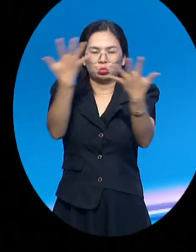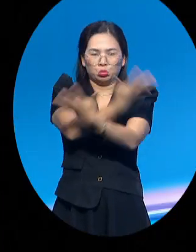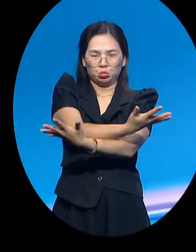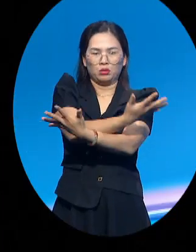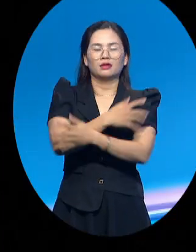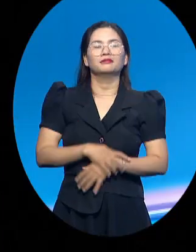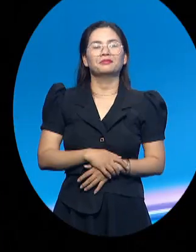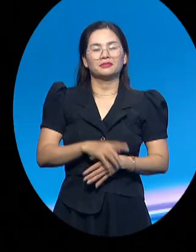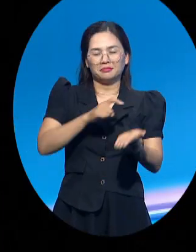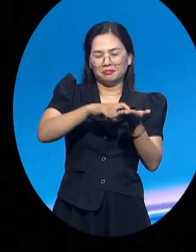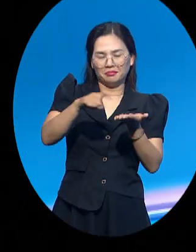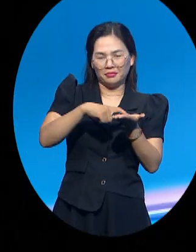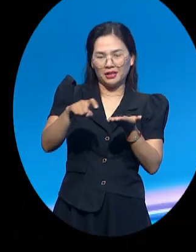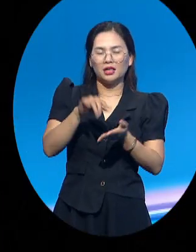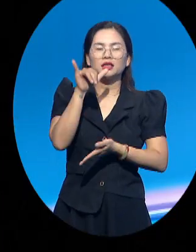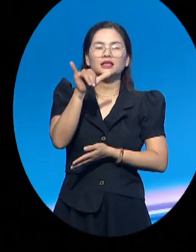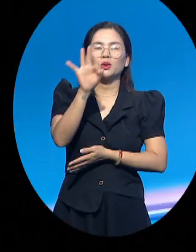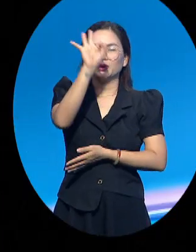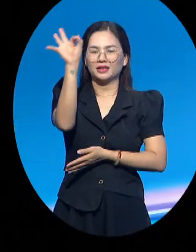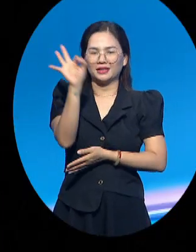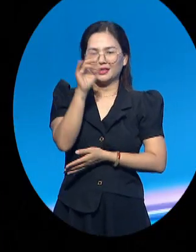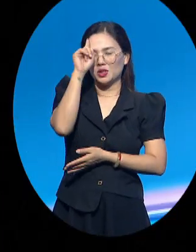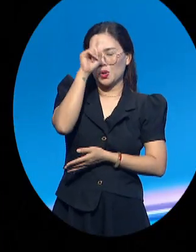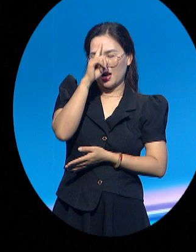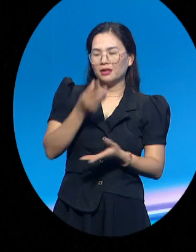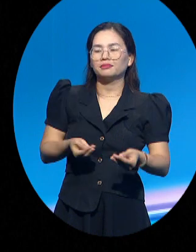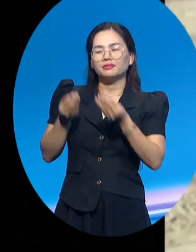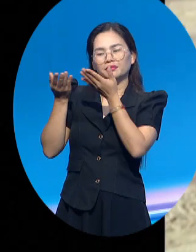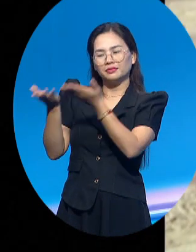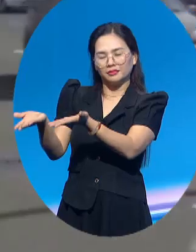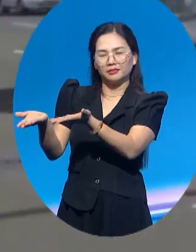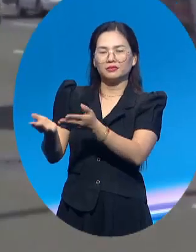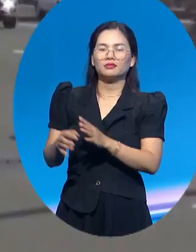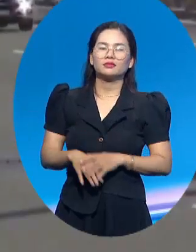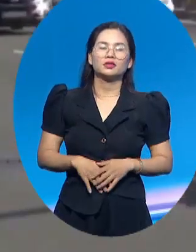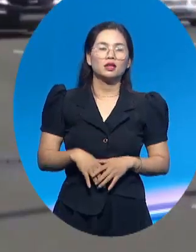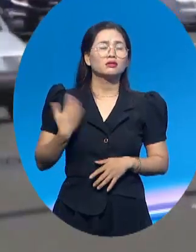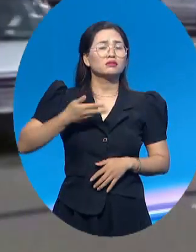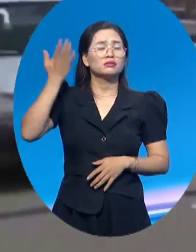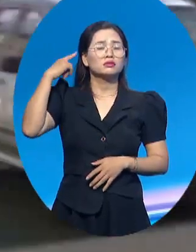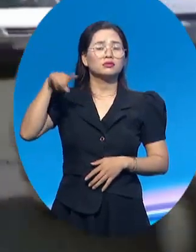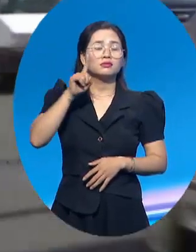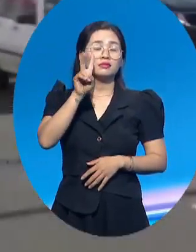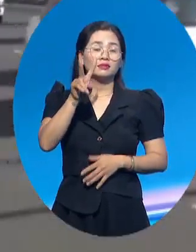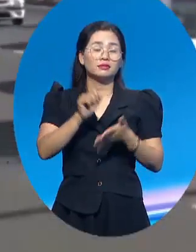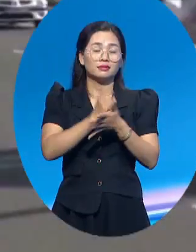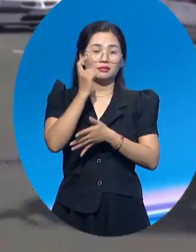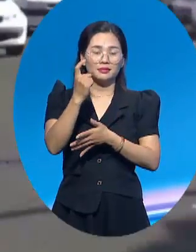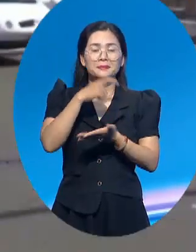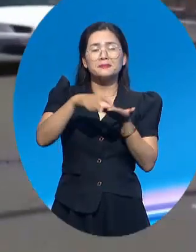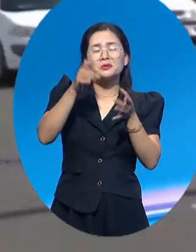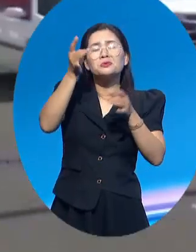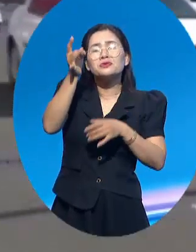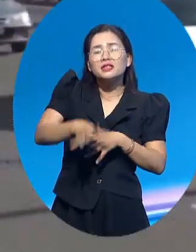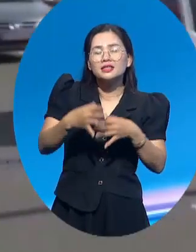Mỹ cũng sẽ dỡ phong tỏa khoảng 6 tỷ đô la của Iran tại các ngân hàng của Hàn Quốc. Trước đó, hôm 12 tháng 9, Mỹ đã ban hành quyết